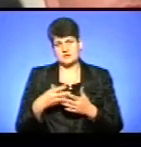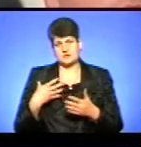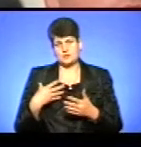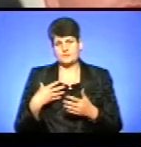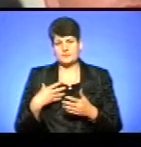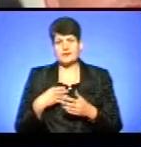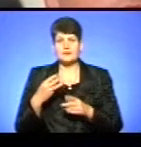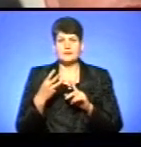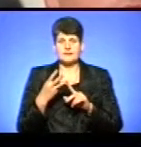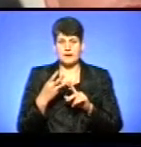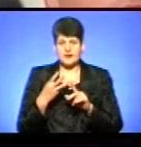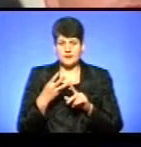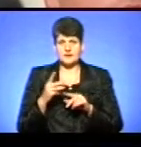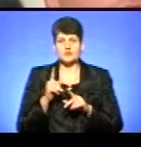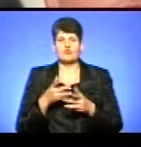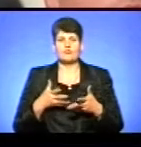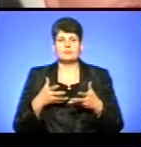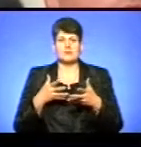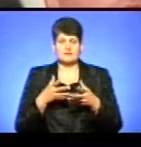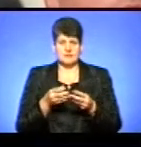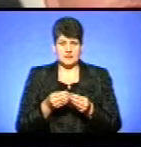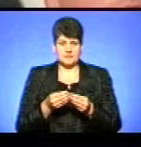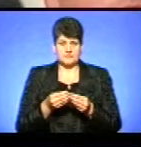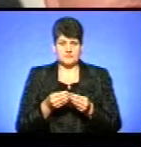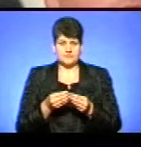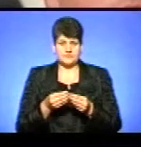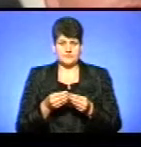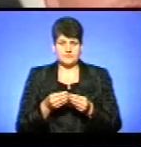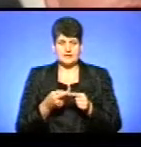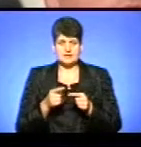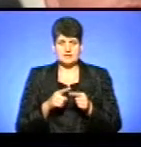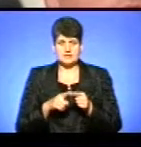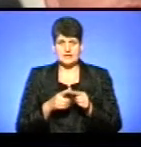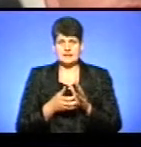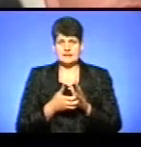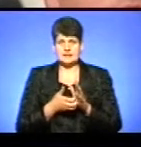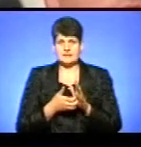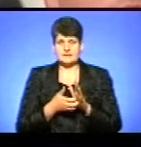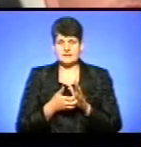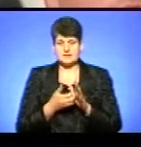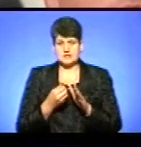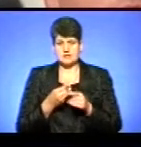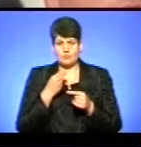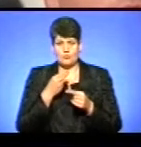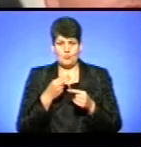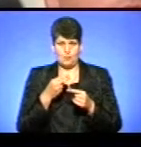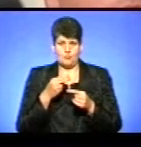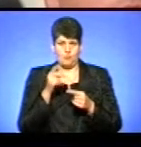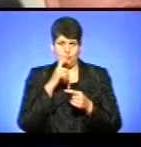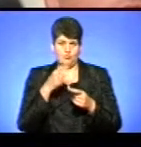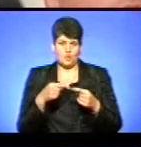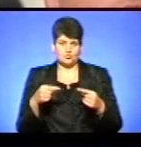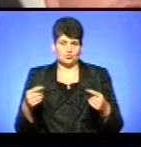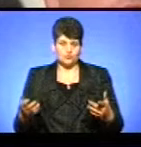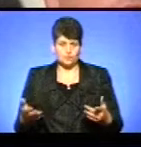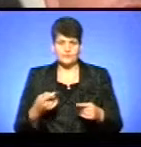і третій, який впливає на ціну пального, це дефіцит або профіцит продукту. Дякувати Богу,